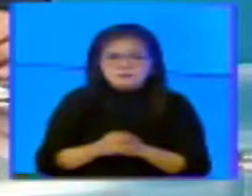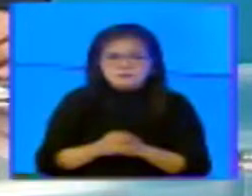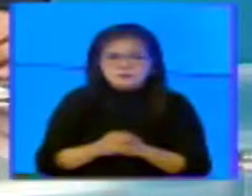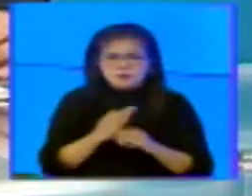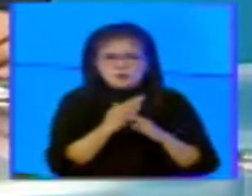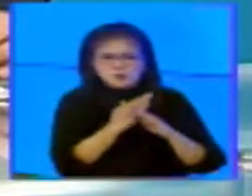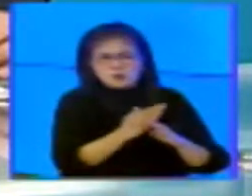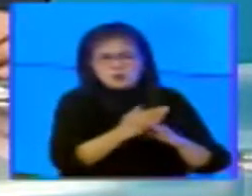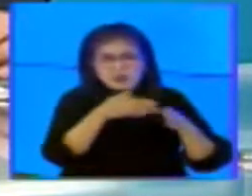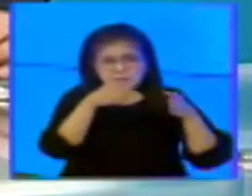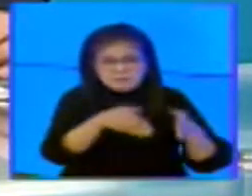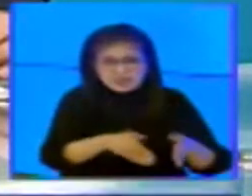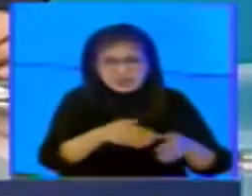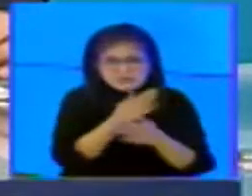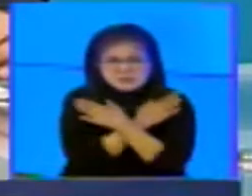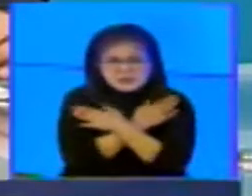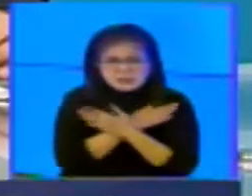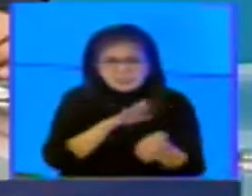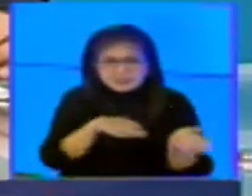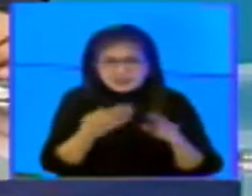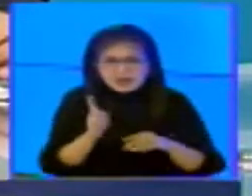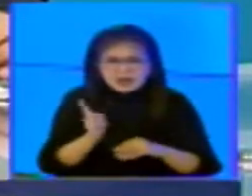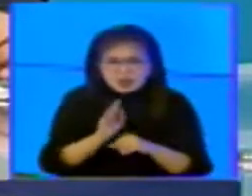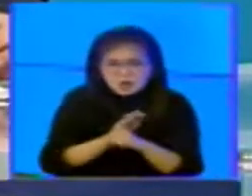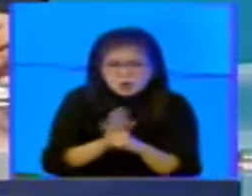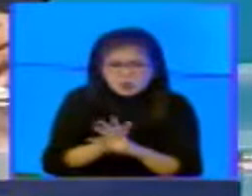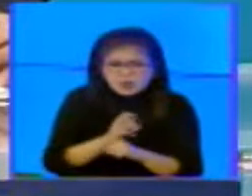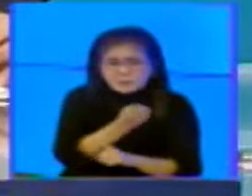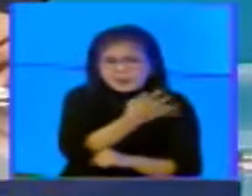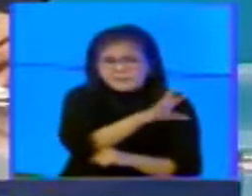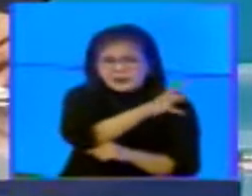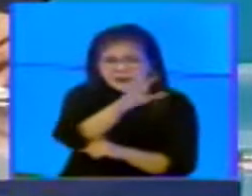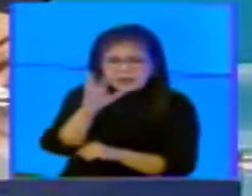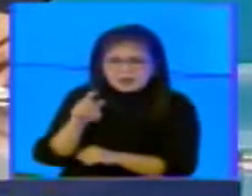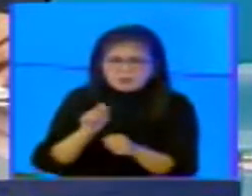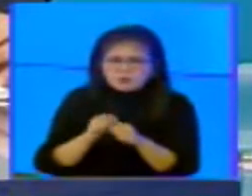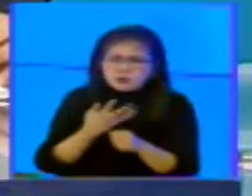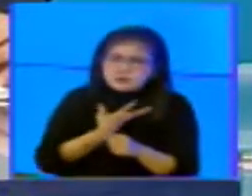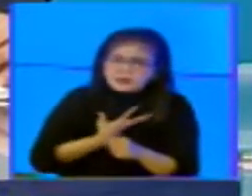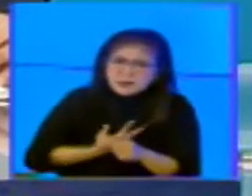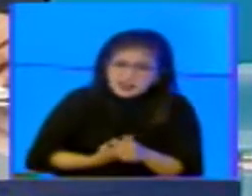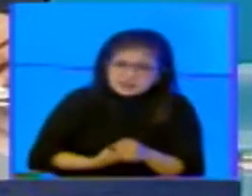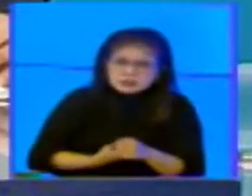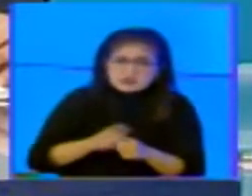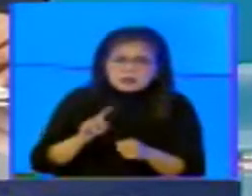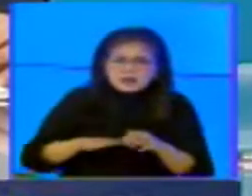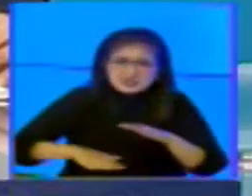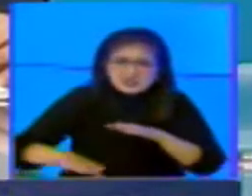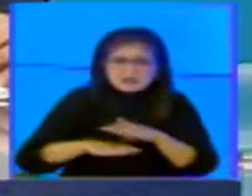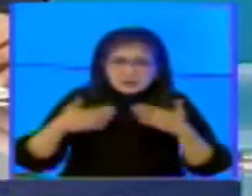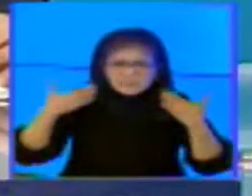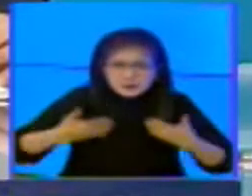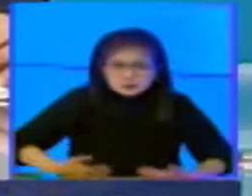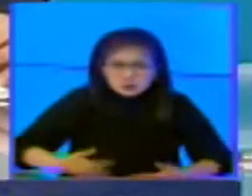Pemirsa, penolakan pemakaman jenazah yang meninggal akibat COVID-19 di beberapa daerah membuat prihatin. Atas dasar kemanusiaan,